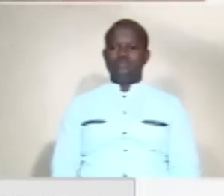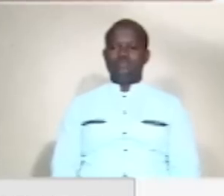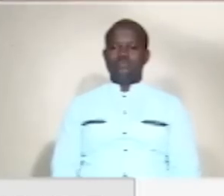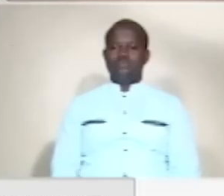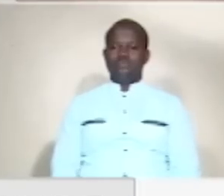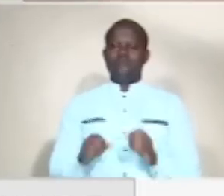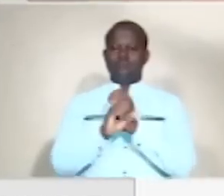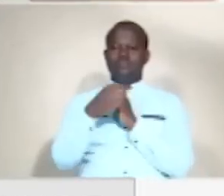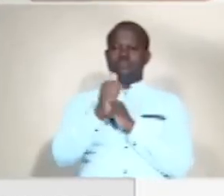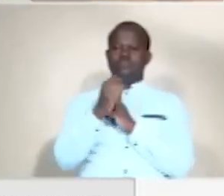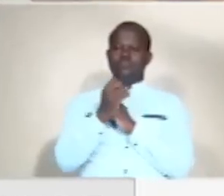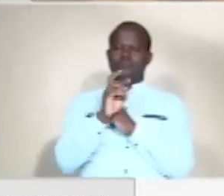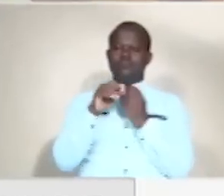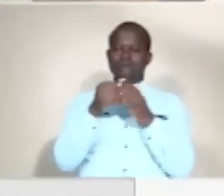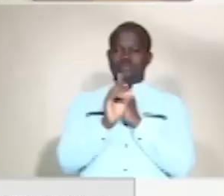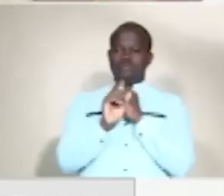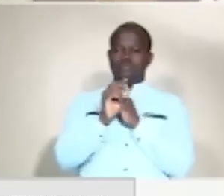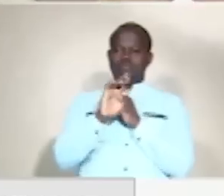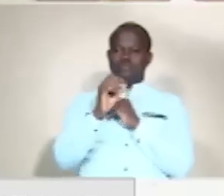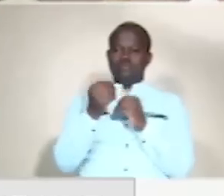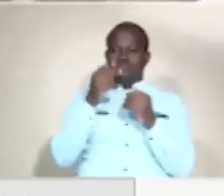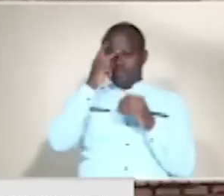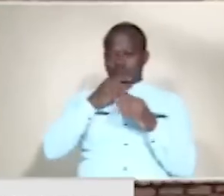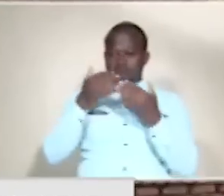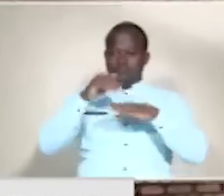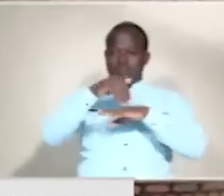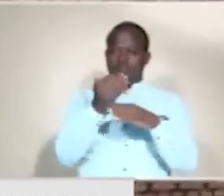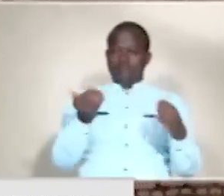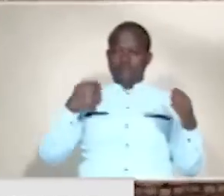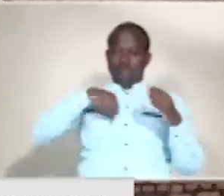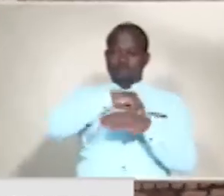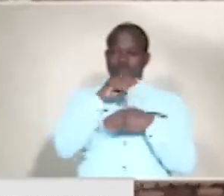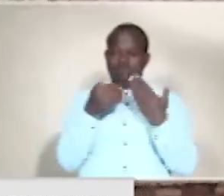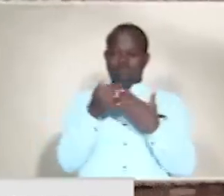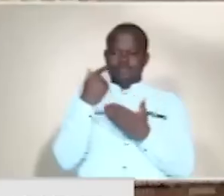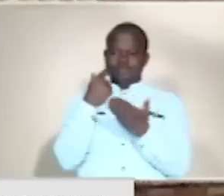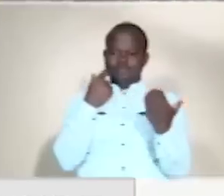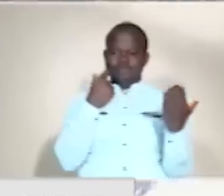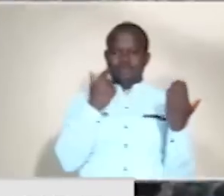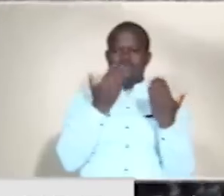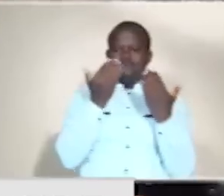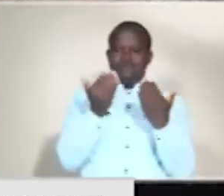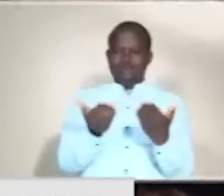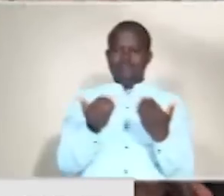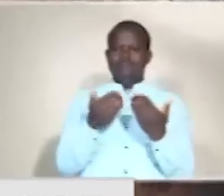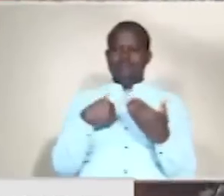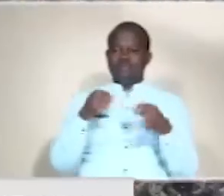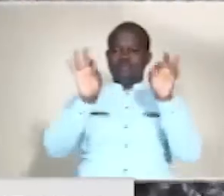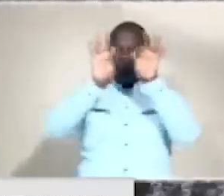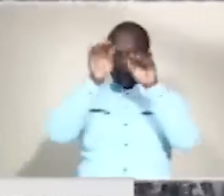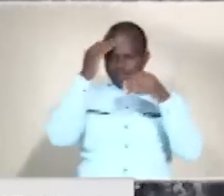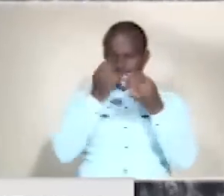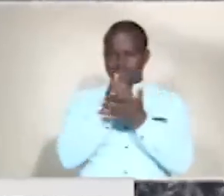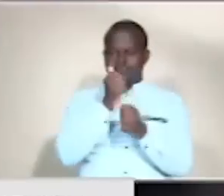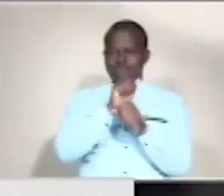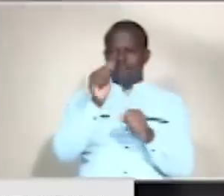Mu murenge wa Gatoro w'akarere ka Kirehe hari ababyeyi bamaze kohereza abana babo mu ngo mbonezamikurire bavuga ko byabagiriye akamaro kuko bituma